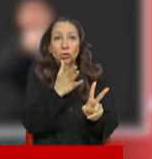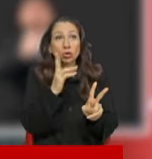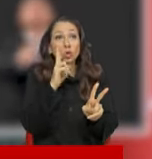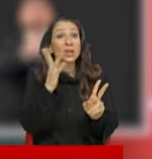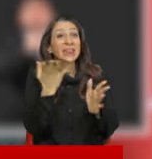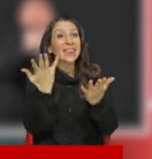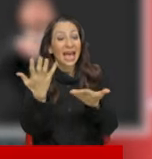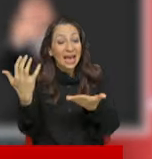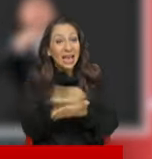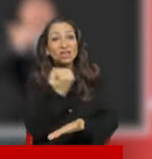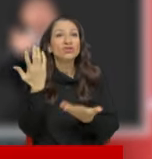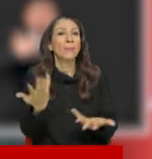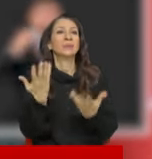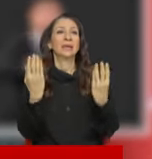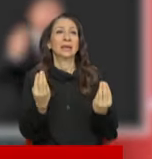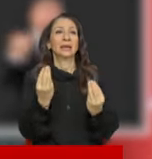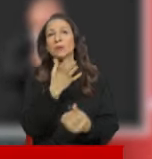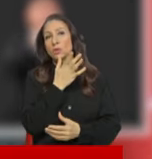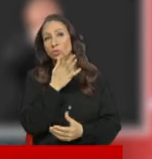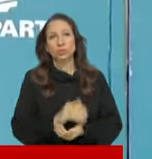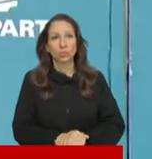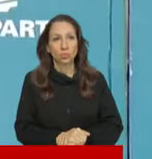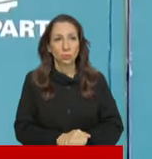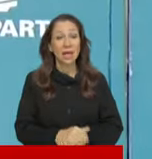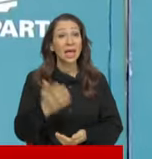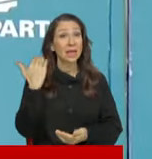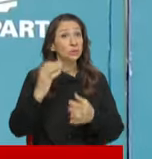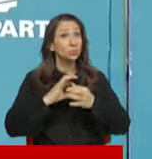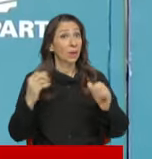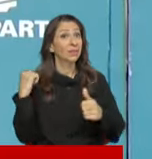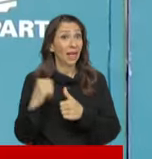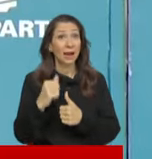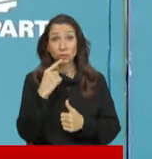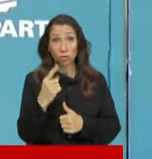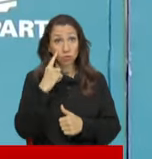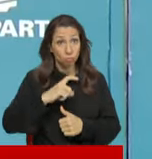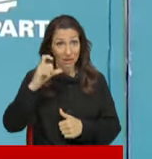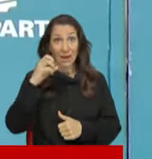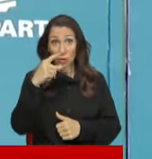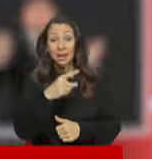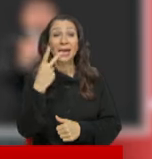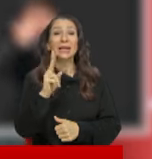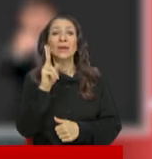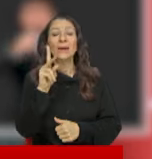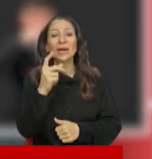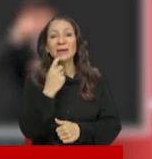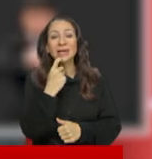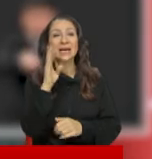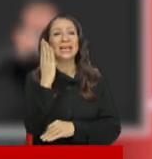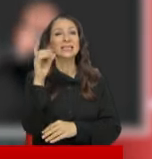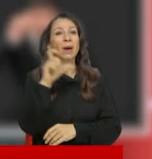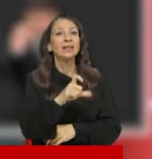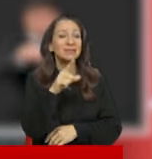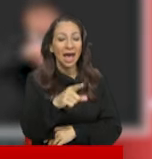sonunda ne elde edeceğimizi gayet iyi biliyoruz eski sözlerini tekrarladı cumhurbaşkanı 202 yılının Kasım